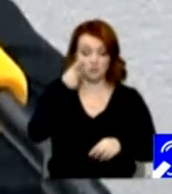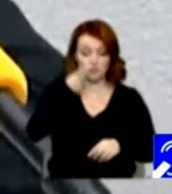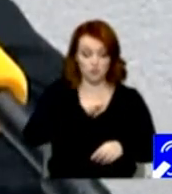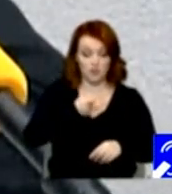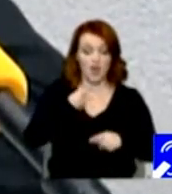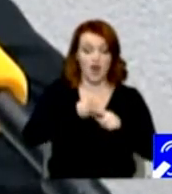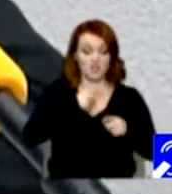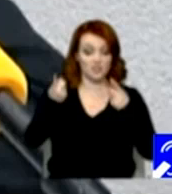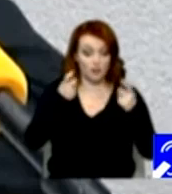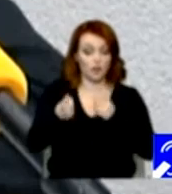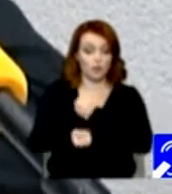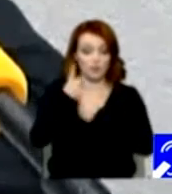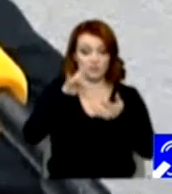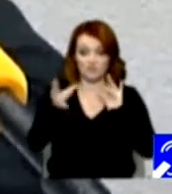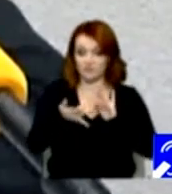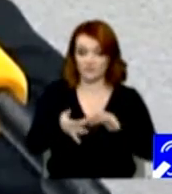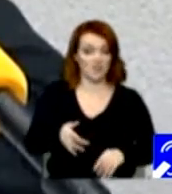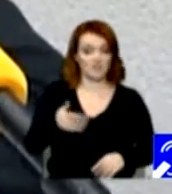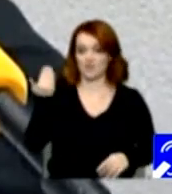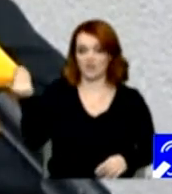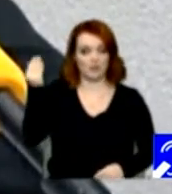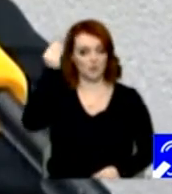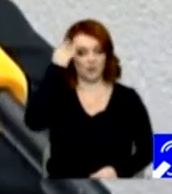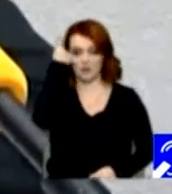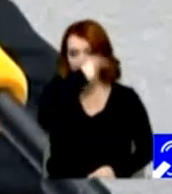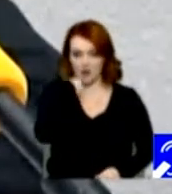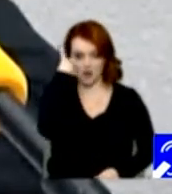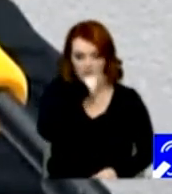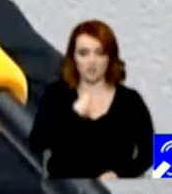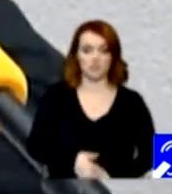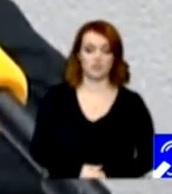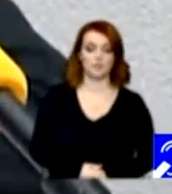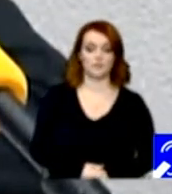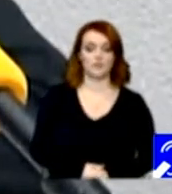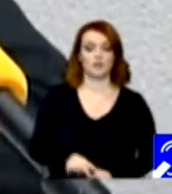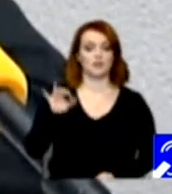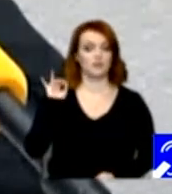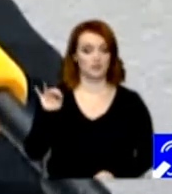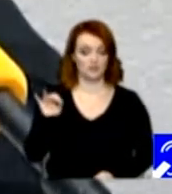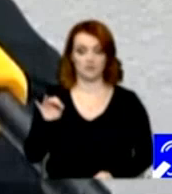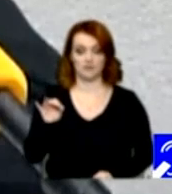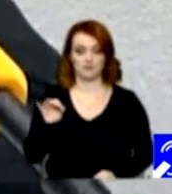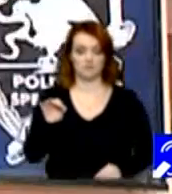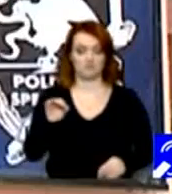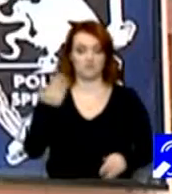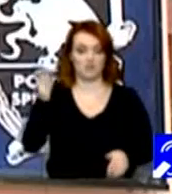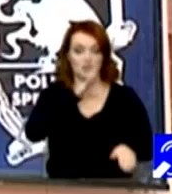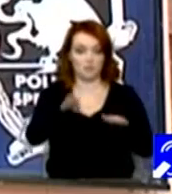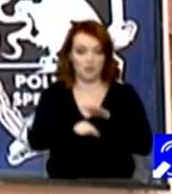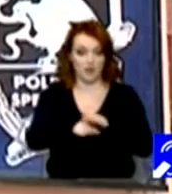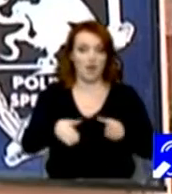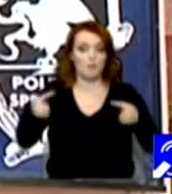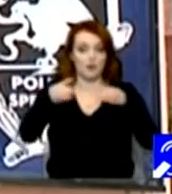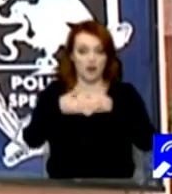nu reprezintă nici părerea lor personală în calitate de conducători îmi și nici a subofițerilor brigada